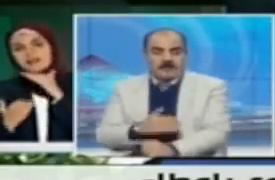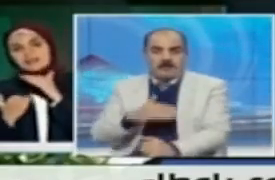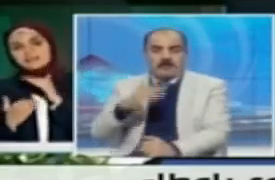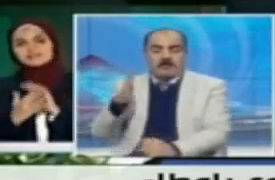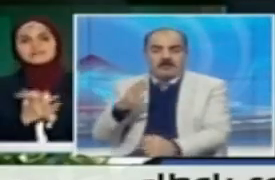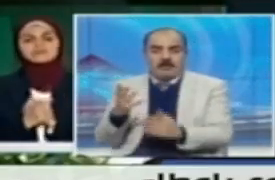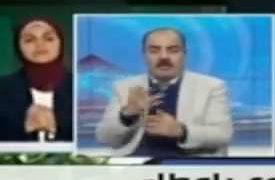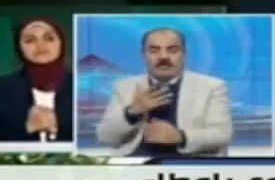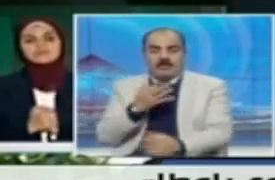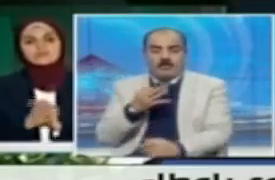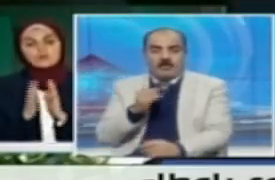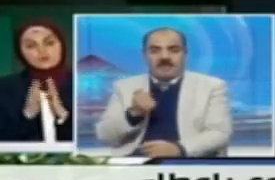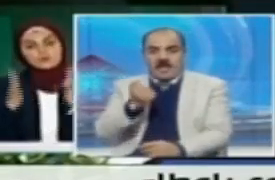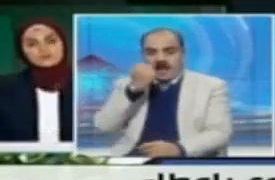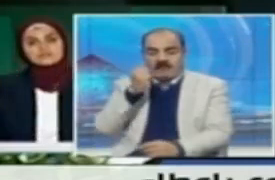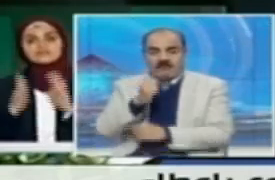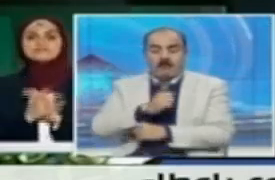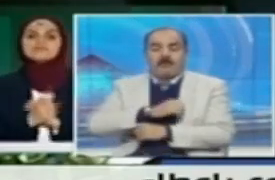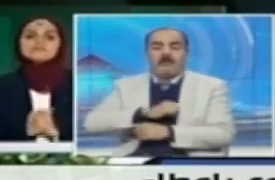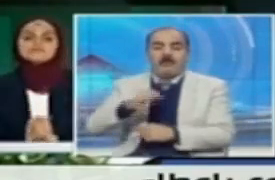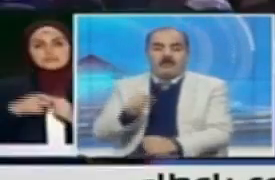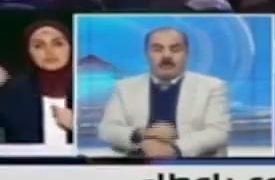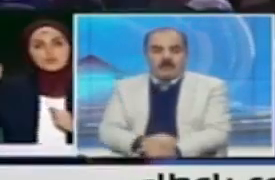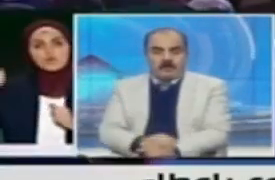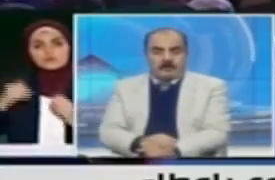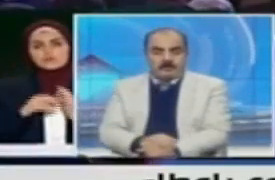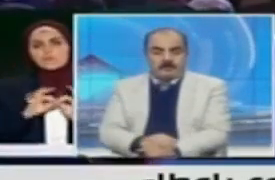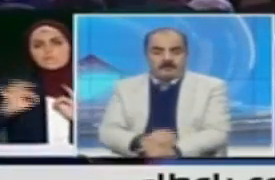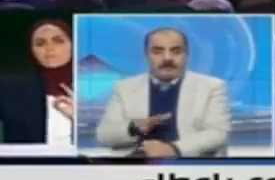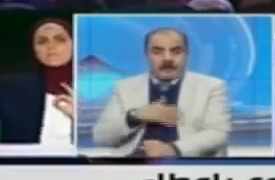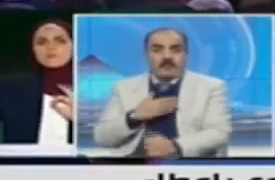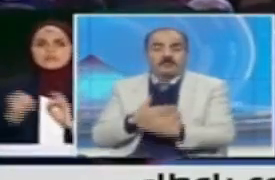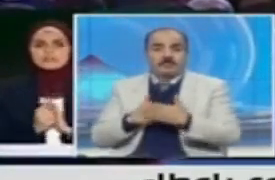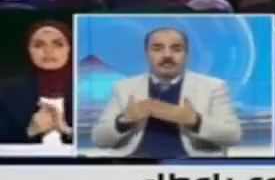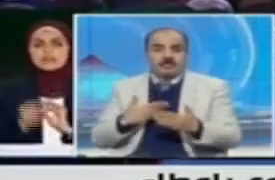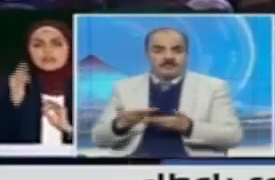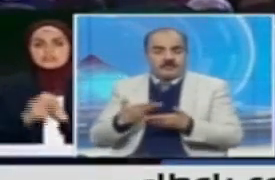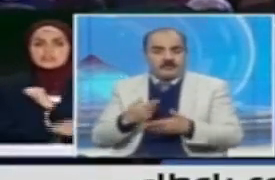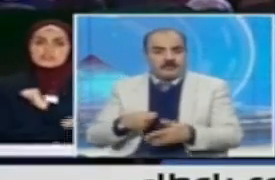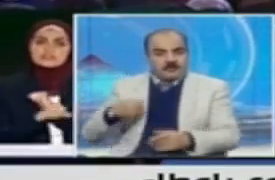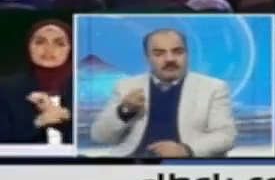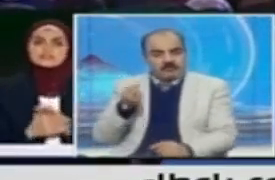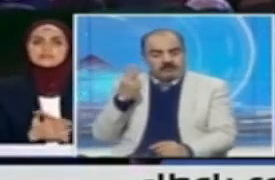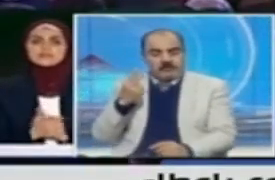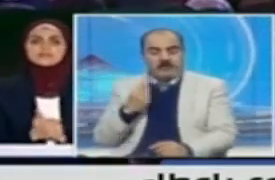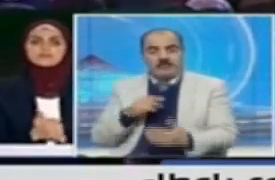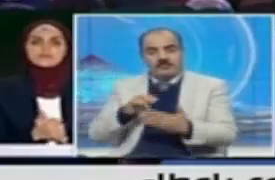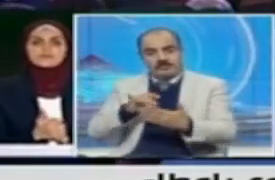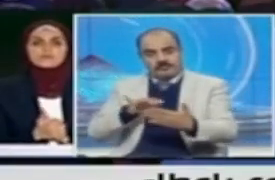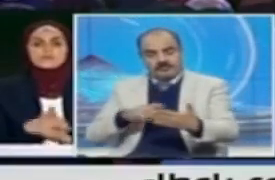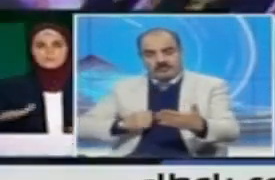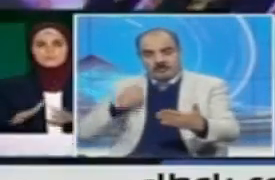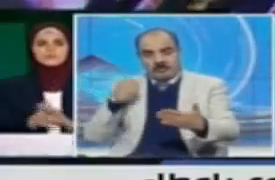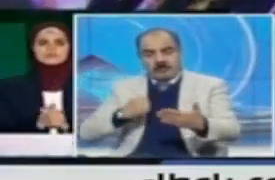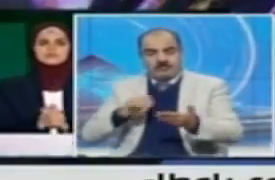في 350 ألف فدان، رقم كبير قوي. ولخدمة أفضل اجتماعيا جاء إطلاق ميثاق شرف خدمة